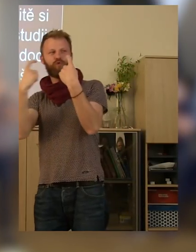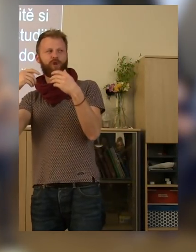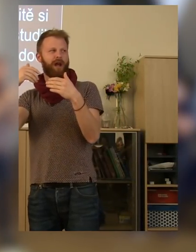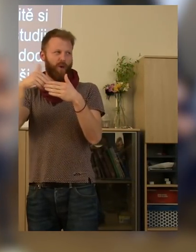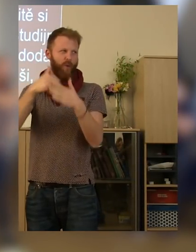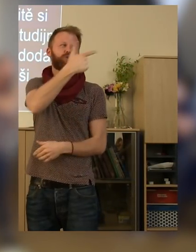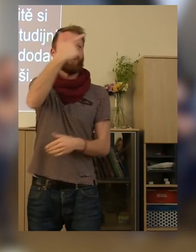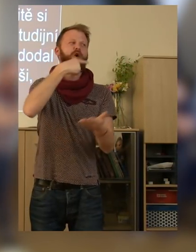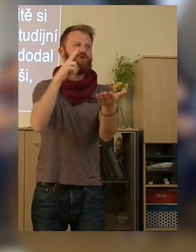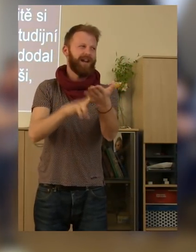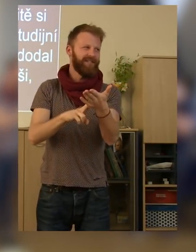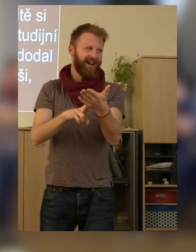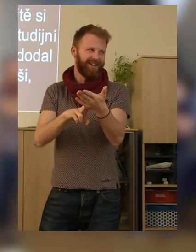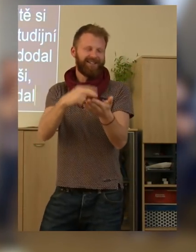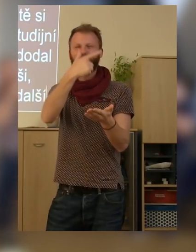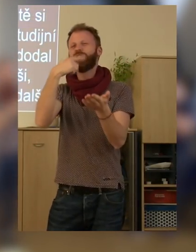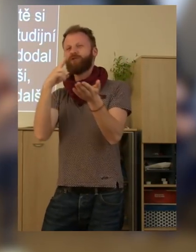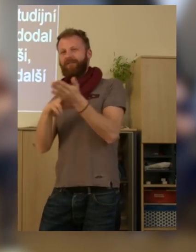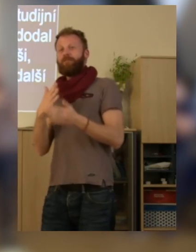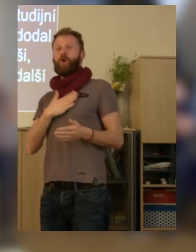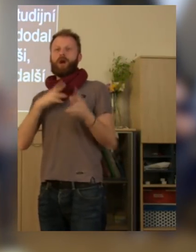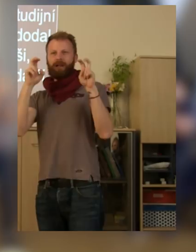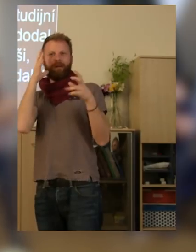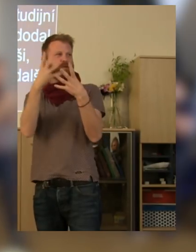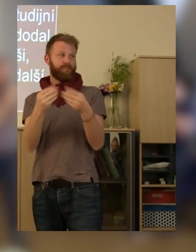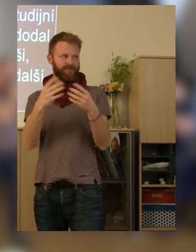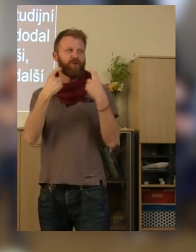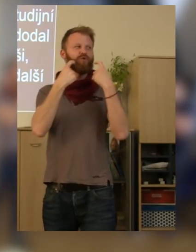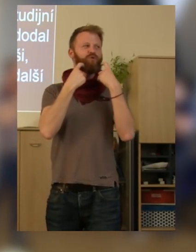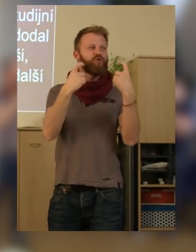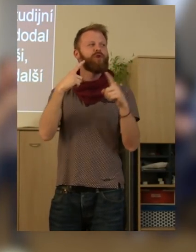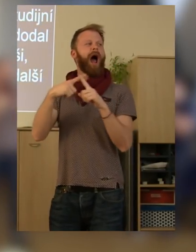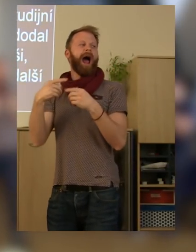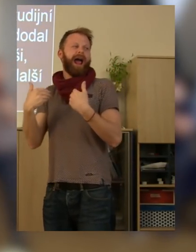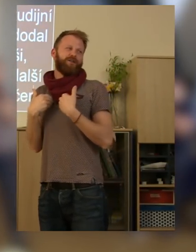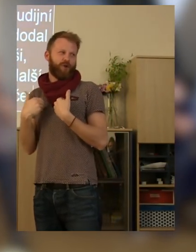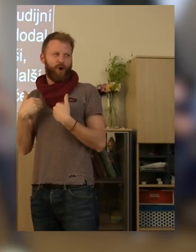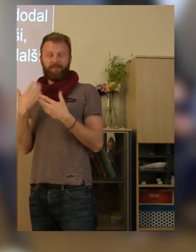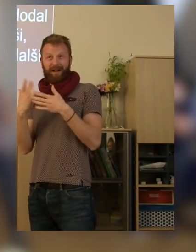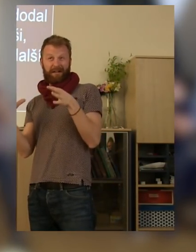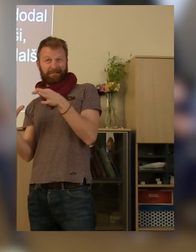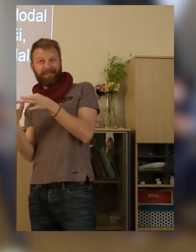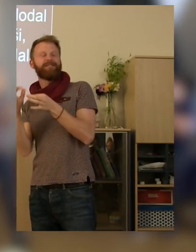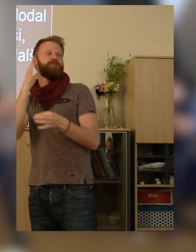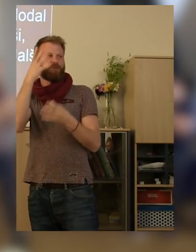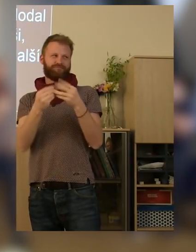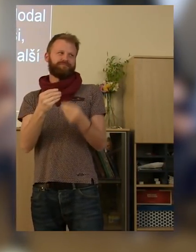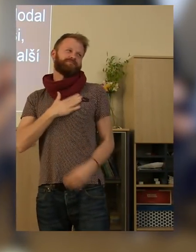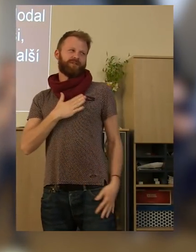další přednáška na tohle téma, bude to 2. června. Já o tom tady budu